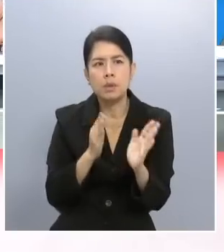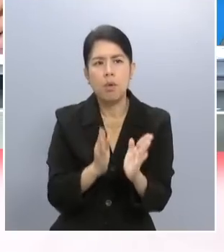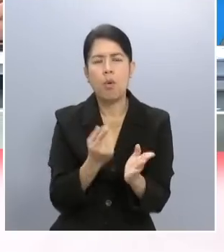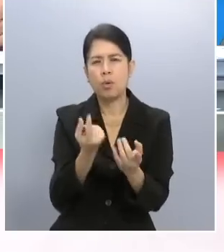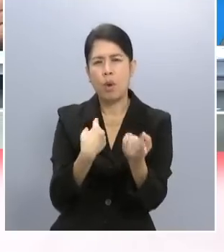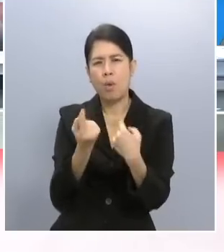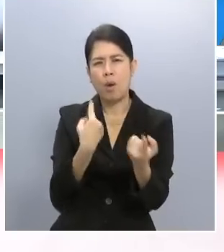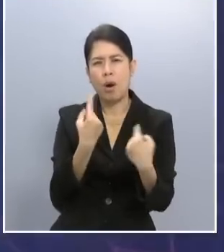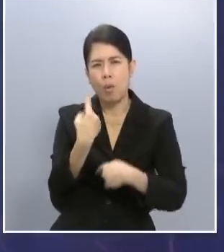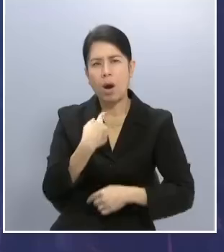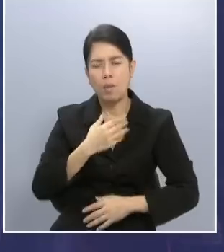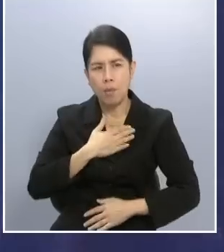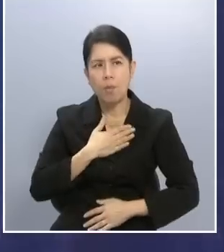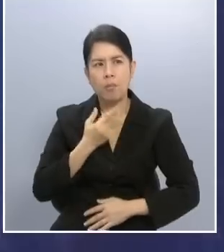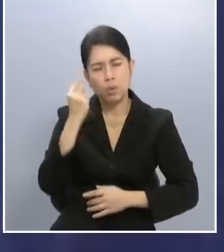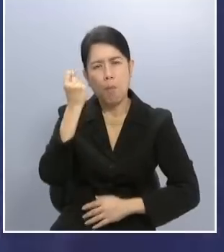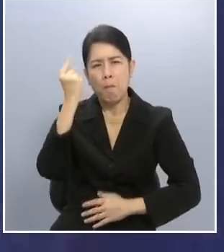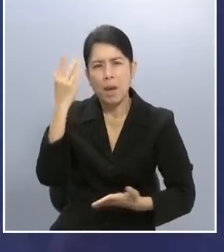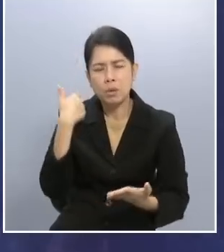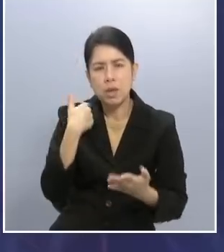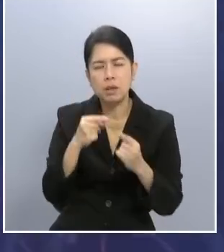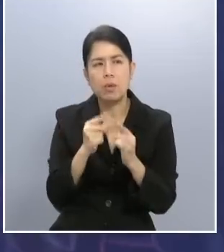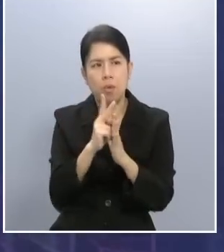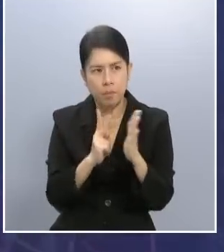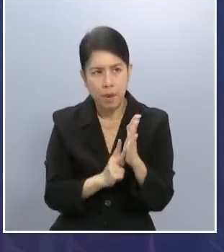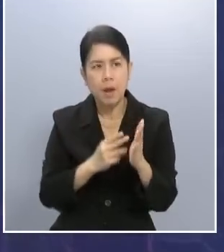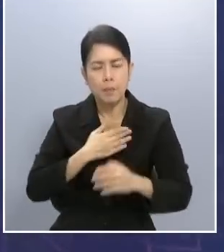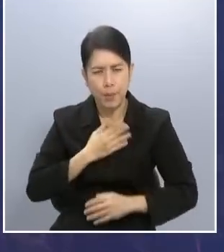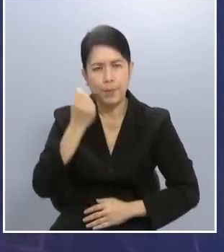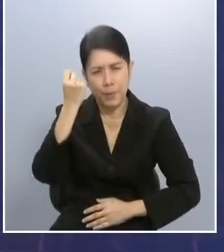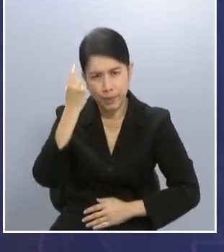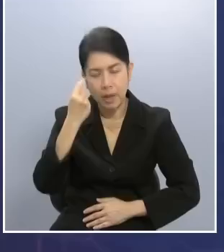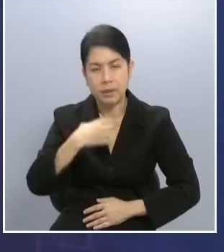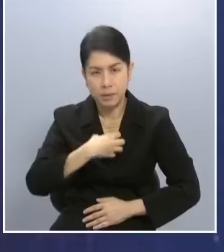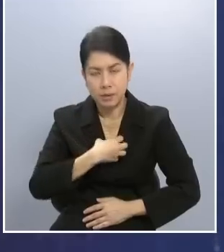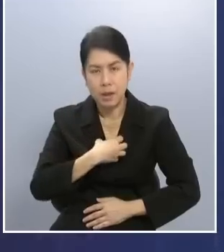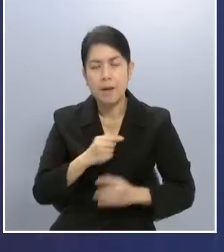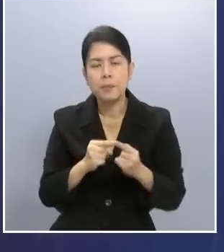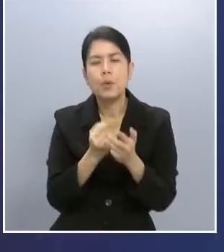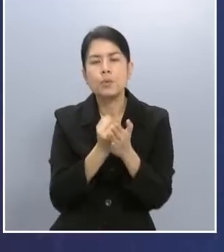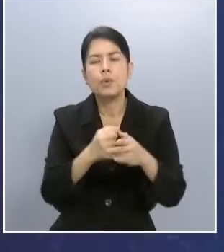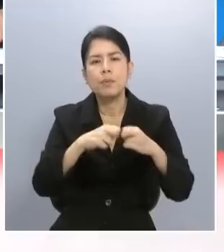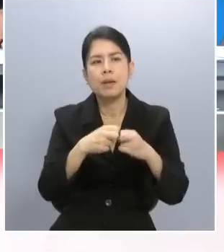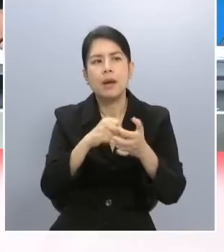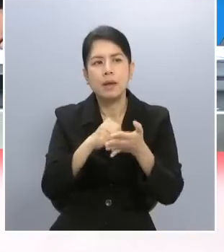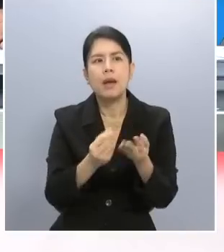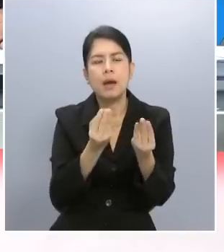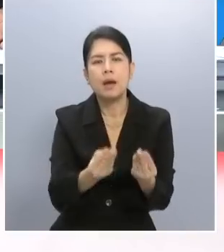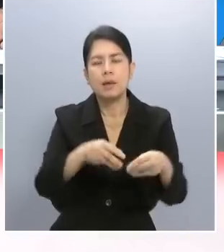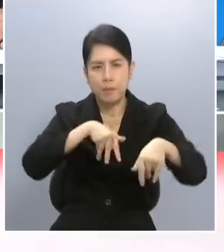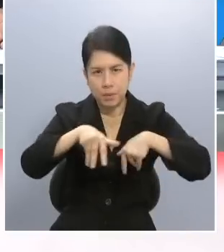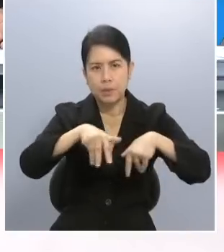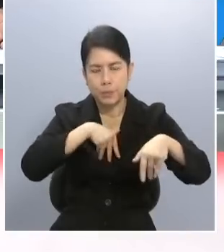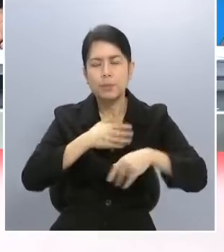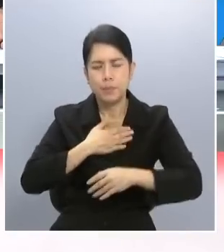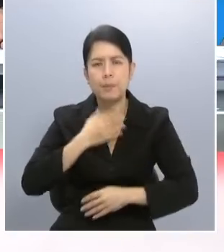ต้องรู้กฎหมายเข้าใจครับแต่ว่าถ้ามันแก้เพื่อประโยชน์หรือประชาชนได้มันก็เป็นสิ่งที่ดีถูกมั้ยฮะเพราะเรื่องบางเรื่องมัน